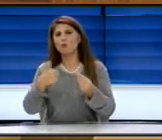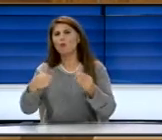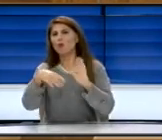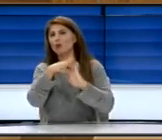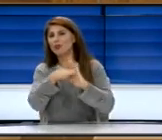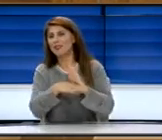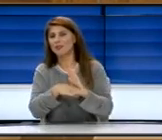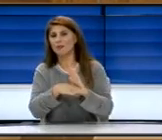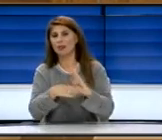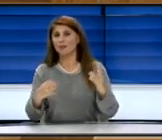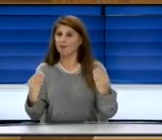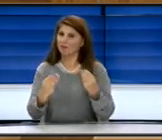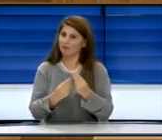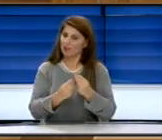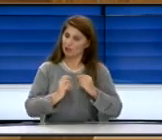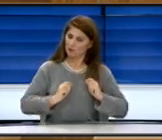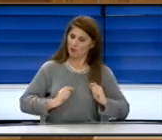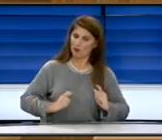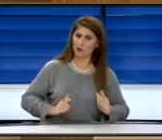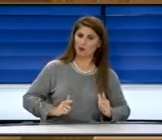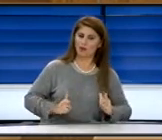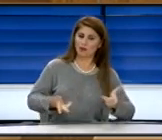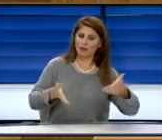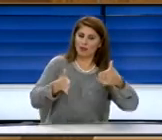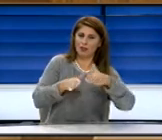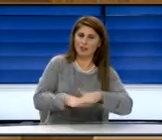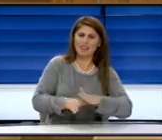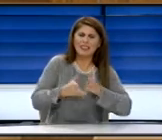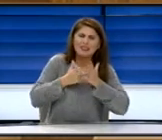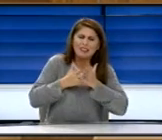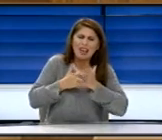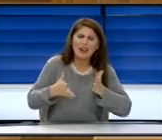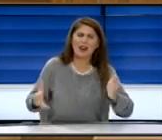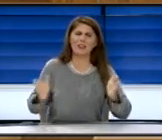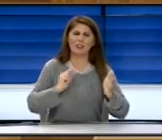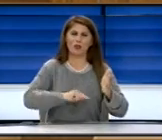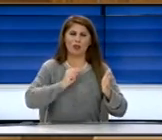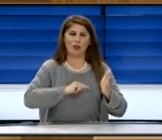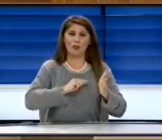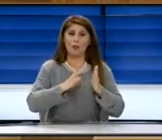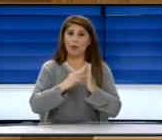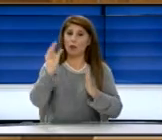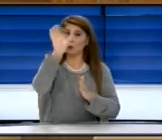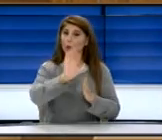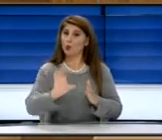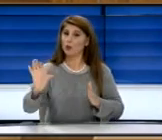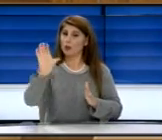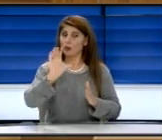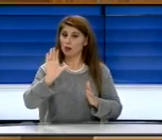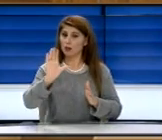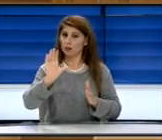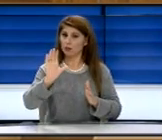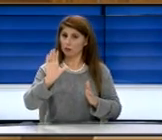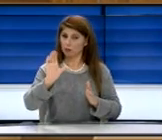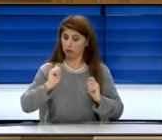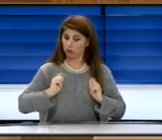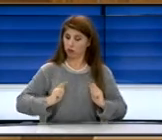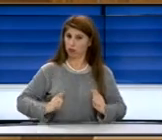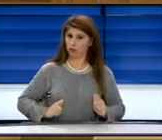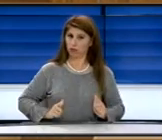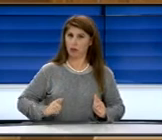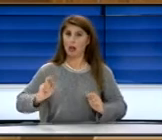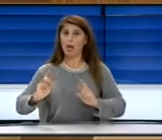σύστημα. Βολεύει την άρχουσα τάξη να συγκαλύπτονται τα τεράστια κέρδη, για παράδειγμα του τουριστικού κεφαλαίου, των τραπεζών,